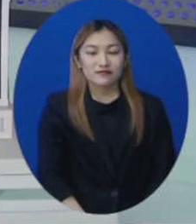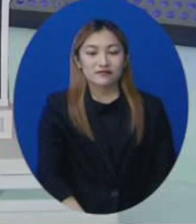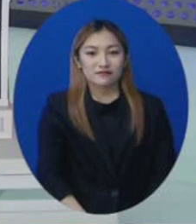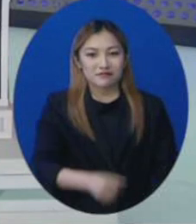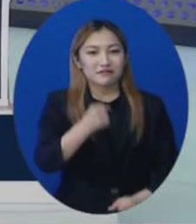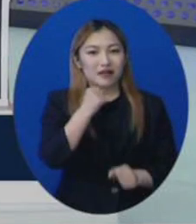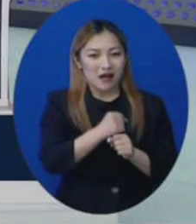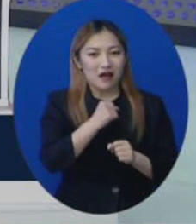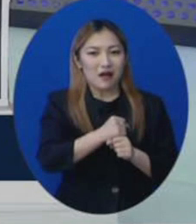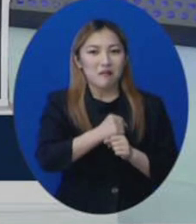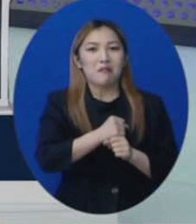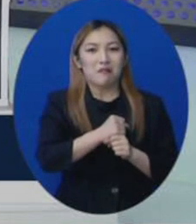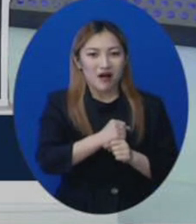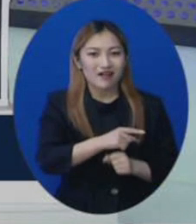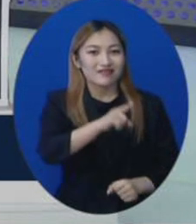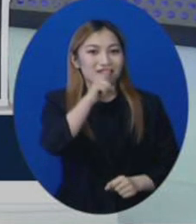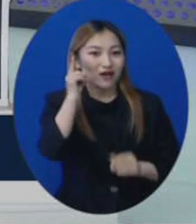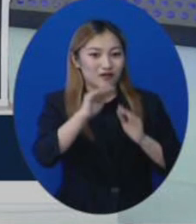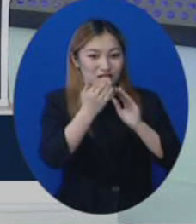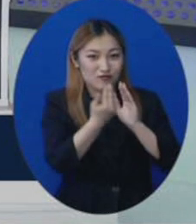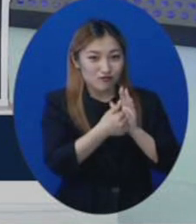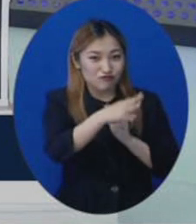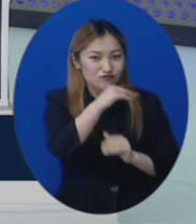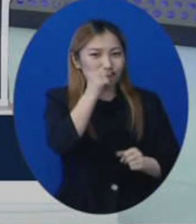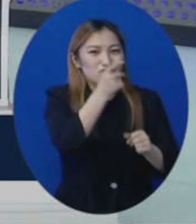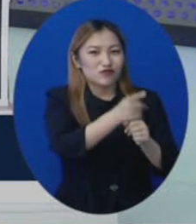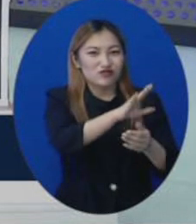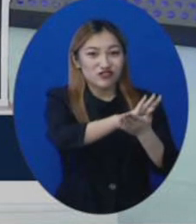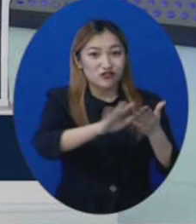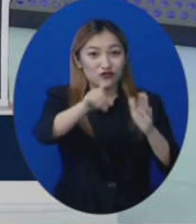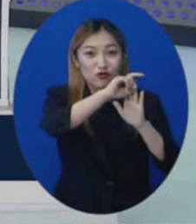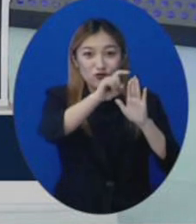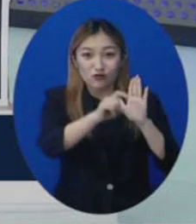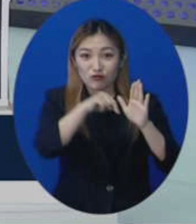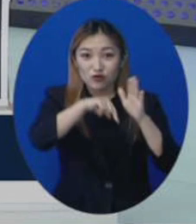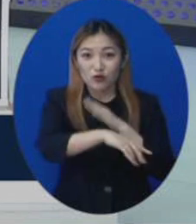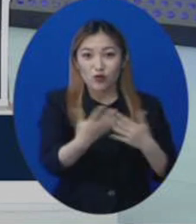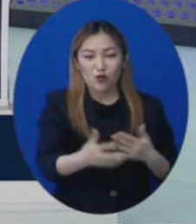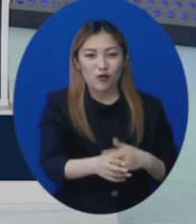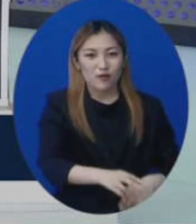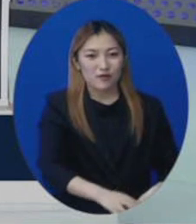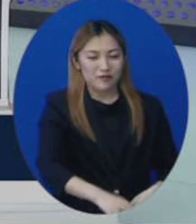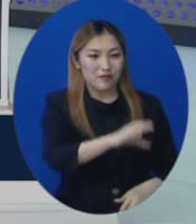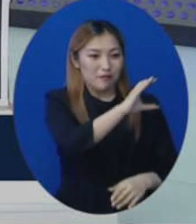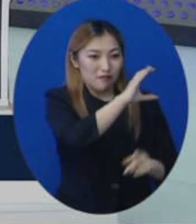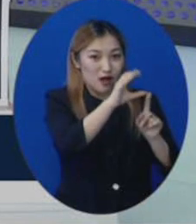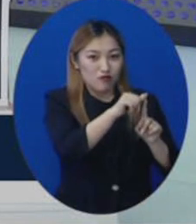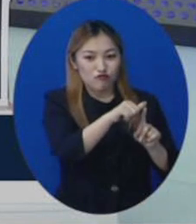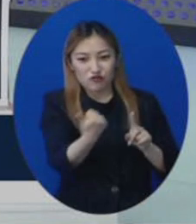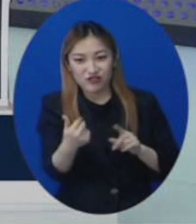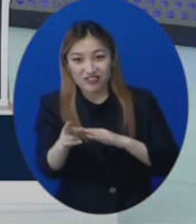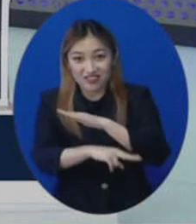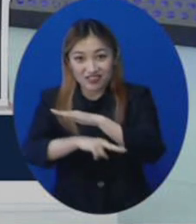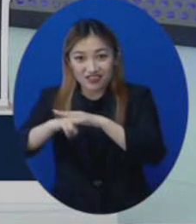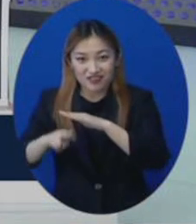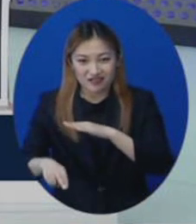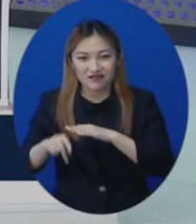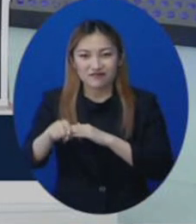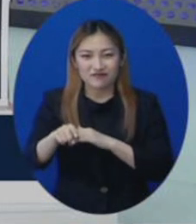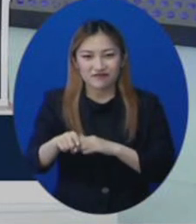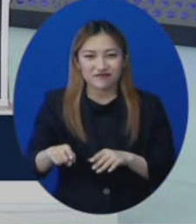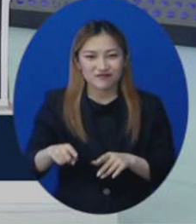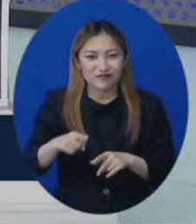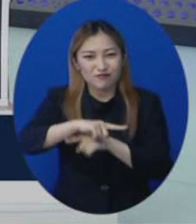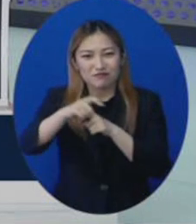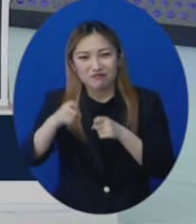Хөдөлмөр эрхэлж байгаа залуу гэр бүлүүдэд зориулсан шинэ хөтөлбөрийн нэг болох байгууллагын дэргэдэх хэрэгцээг сүүлийн жилүүдэд Монгол улсад